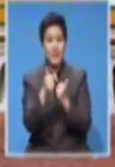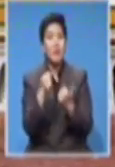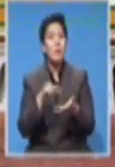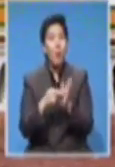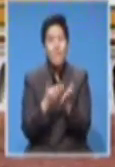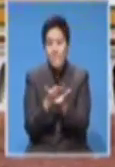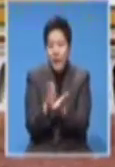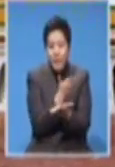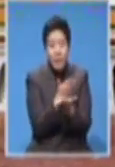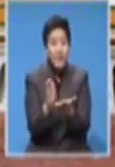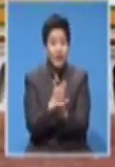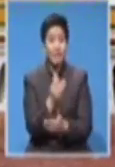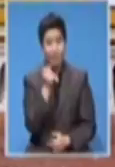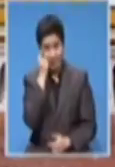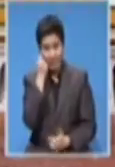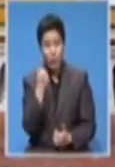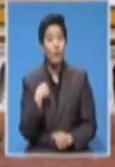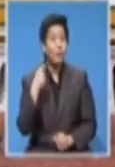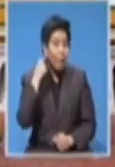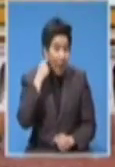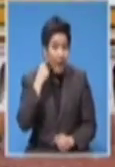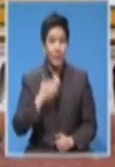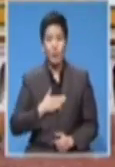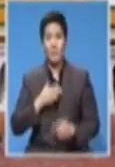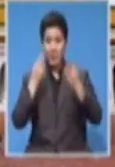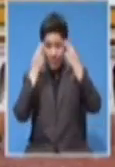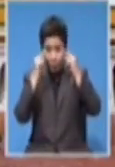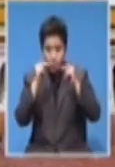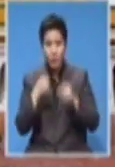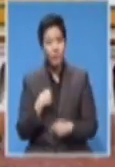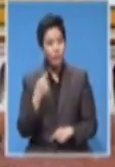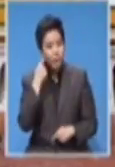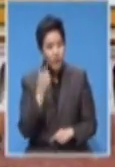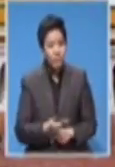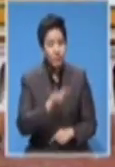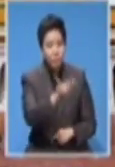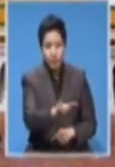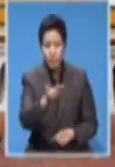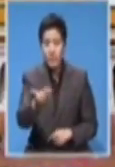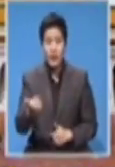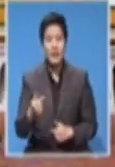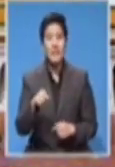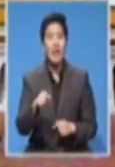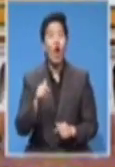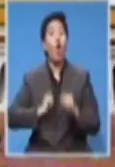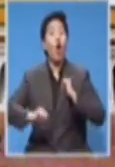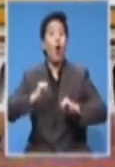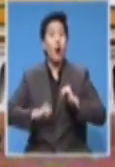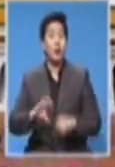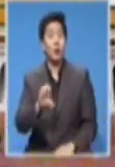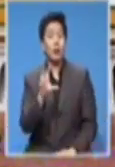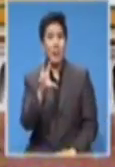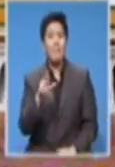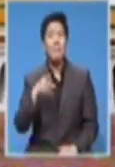ผื่อแผ่แบ่งปันไงครับนะเผื่อแบ่งปันฟังผมบ้างตอนนี้ก็อะไรป้าแย้มก็ไม่อยู่แล้วดิใช่ไหม